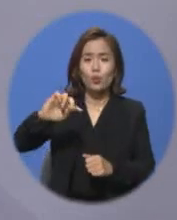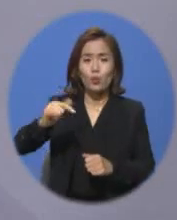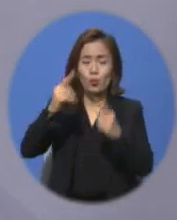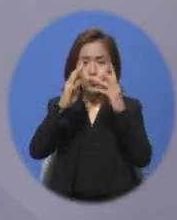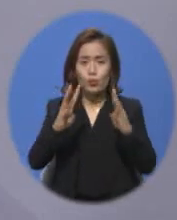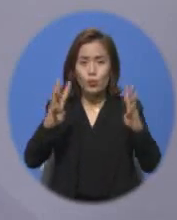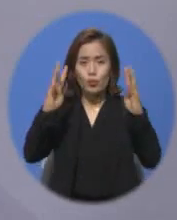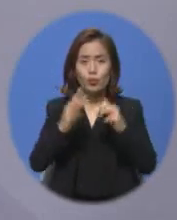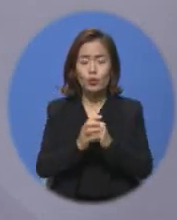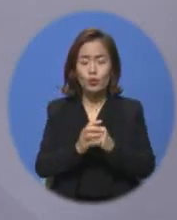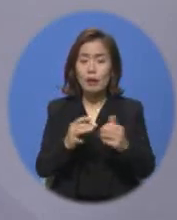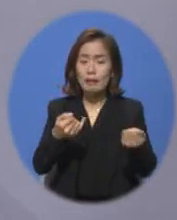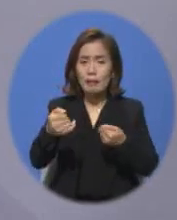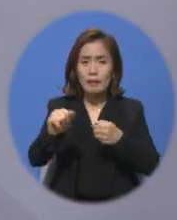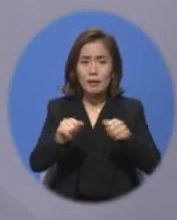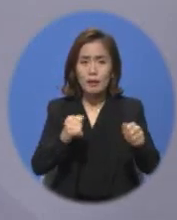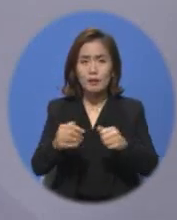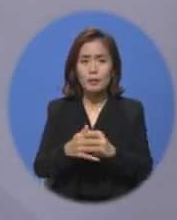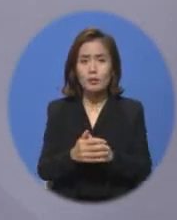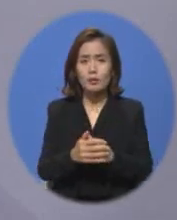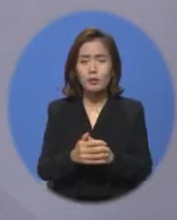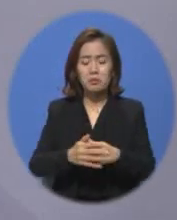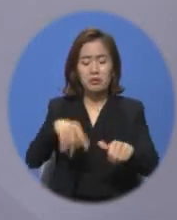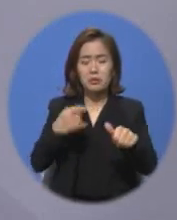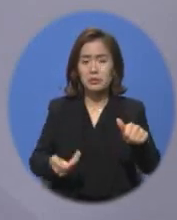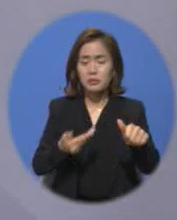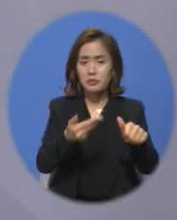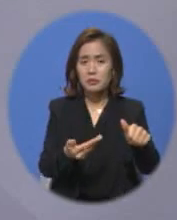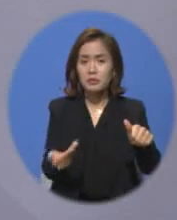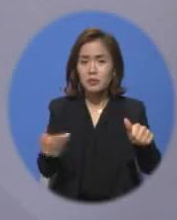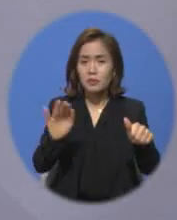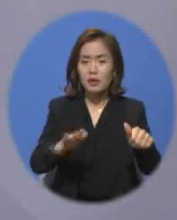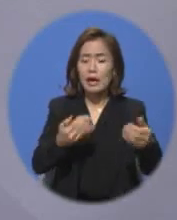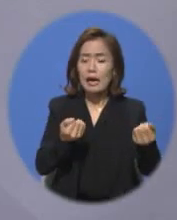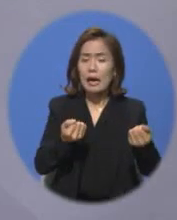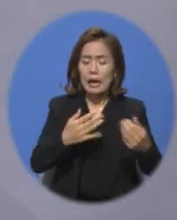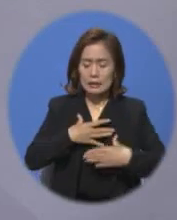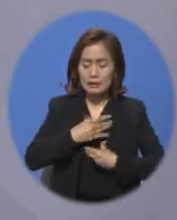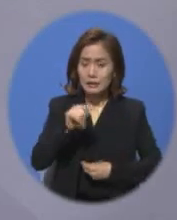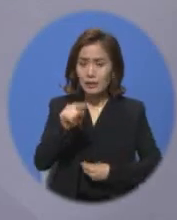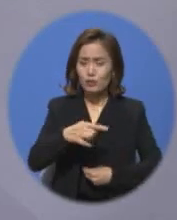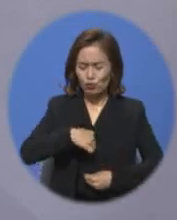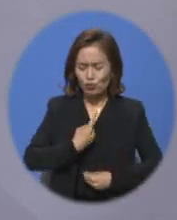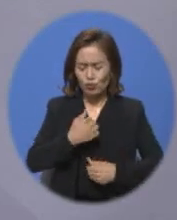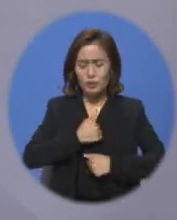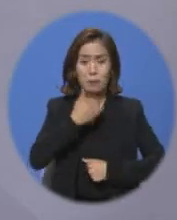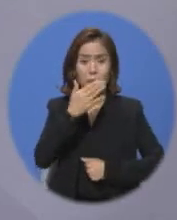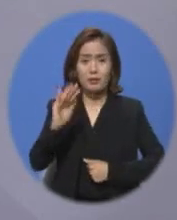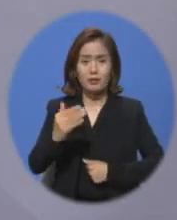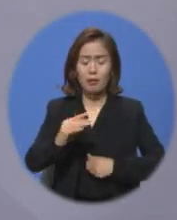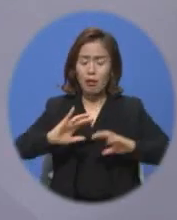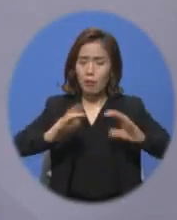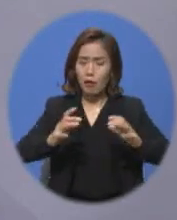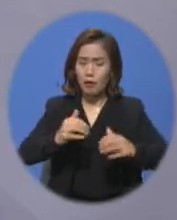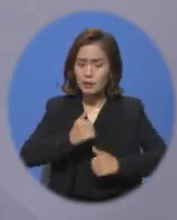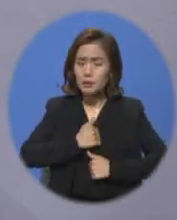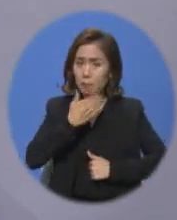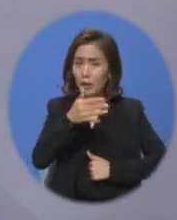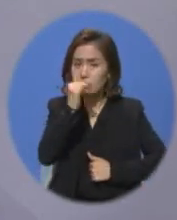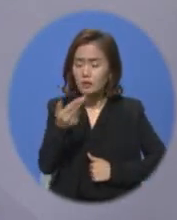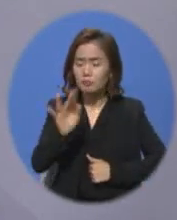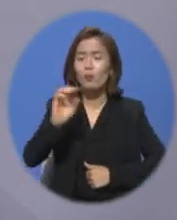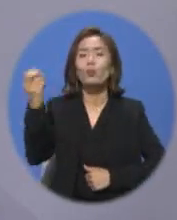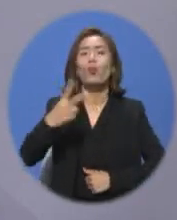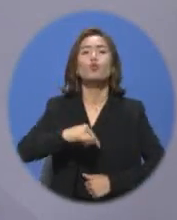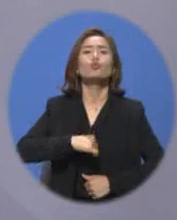송원대학교에서대학생들에게태권도호신술을가르쳤습니다. 안전이란개인이스스로를 보호할수있어야하는것이다. 국가